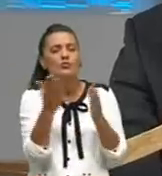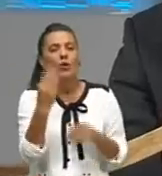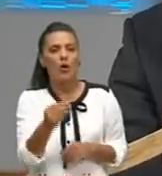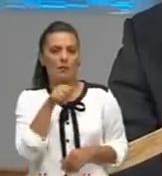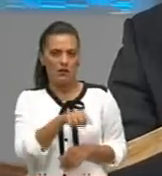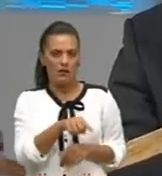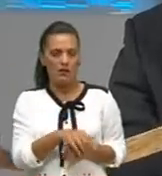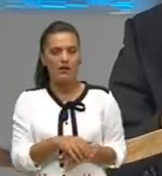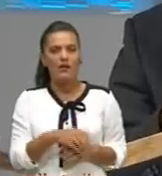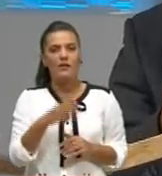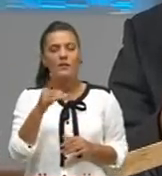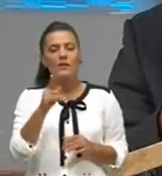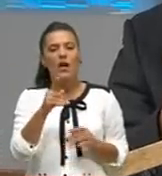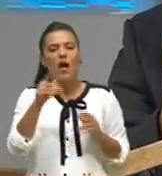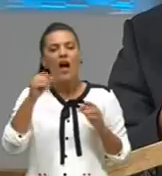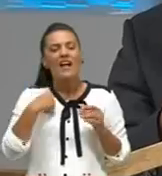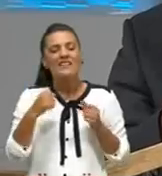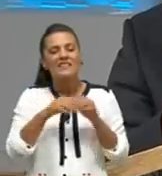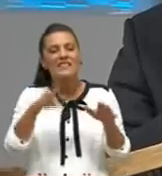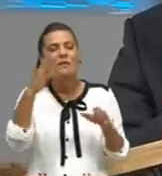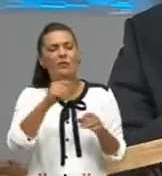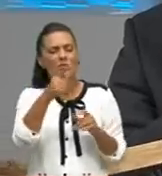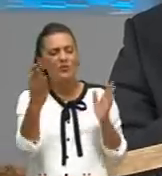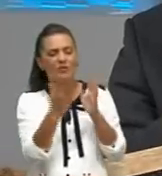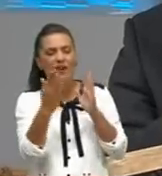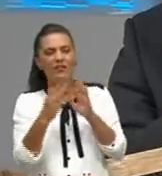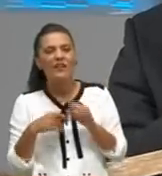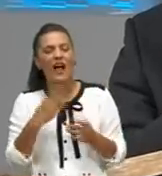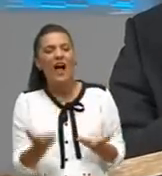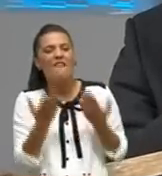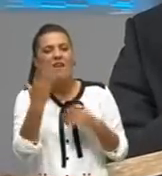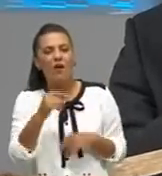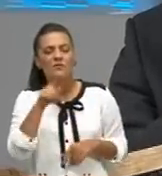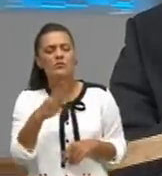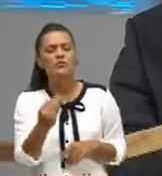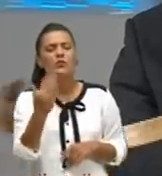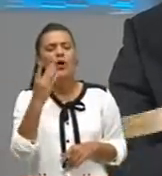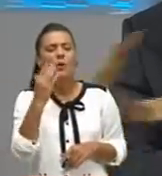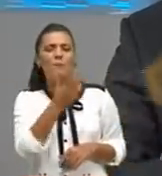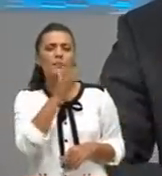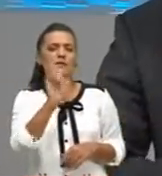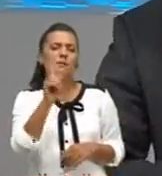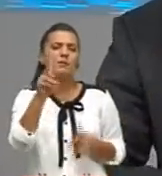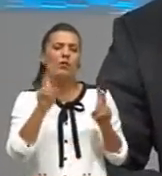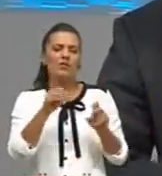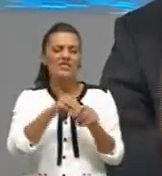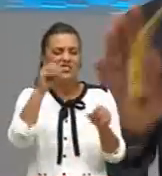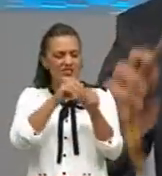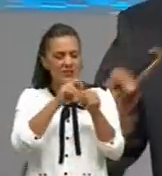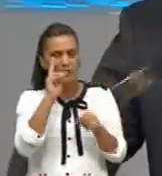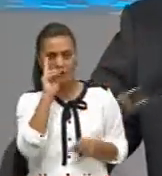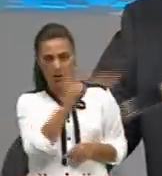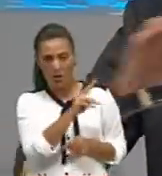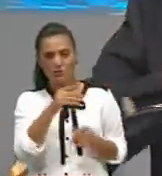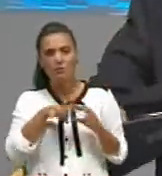Ve kompozit olmalarıdır. Evet. Bu çok gözden kaçan, çok bilinmesi gereken bir konudur. Hı hı. Bakın şu içinde